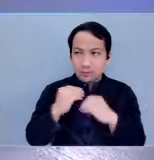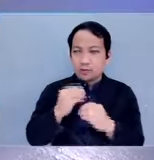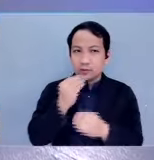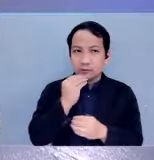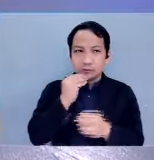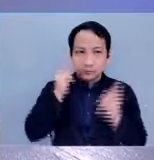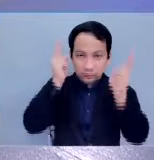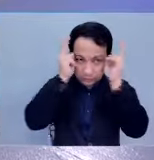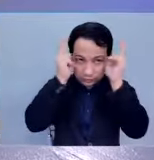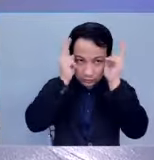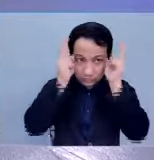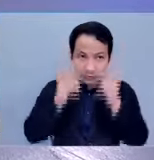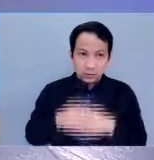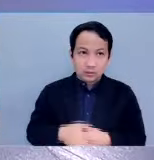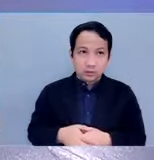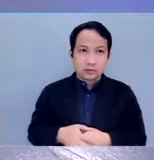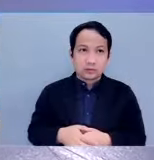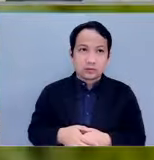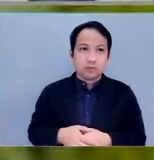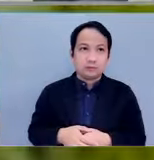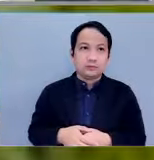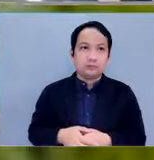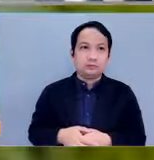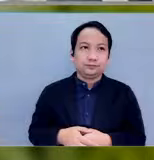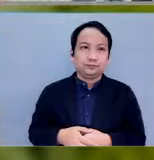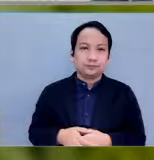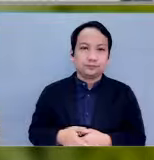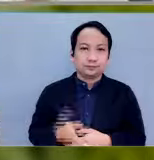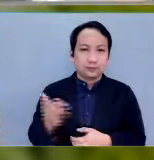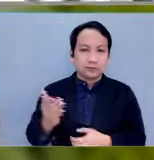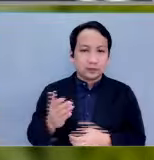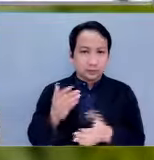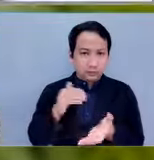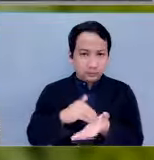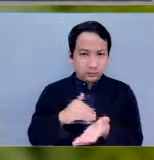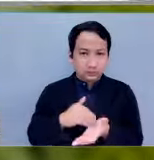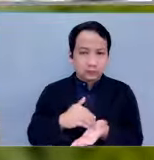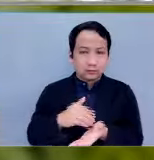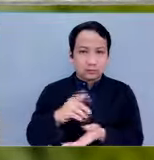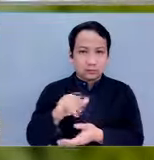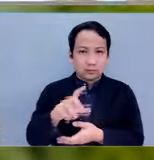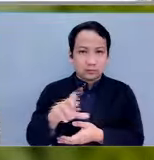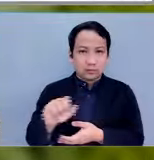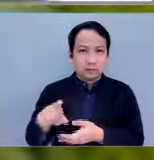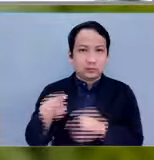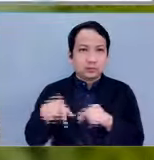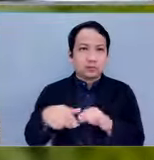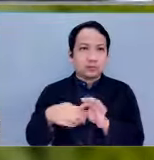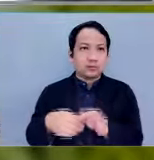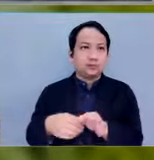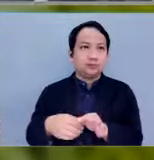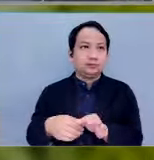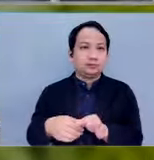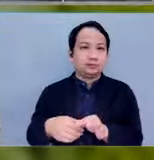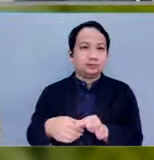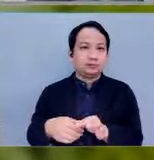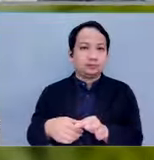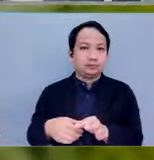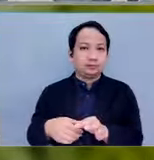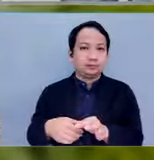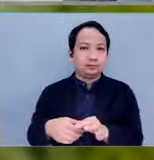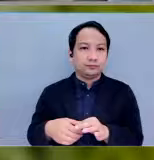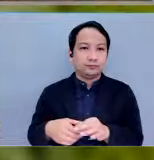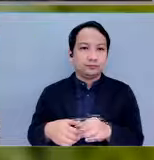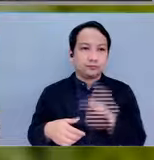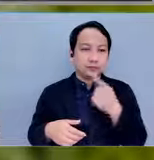seeds, and legumes, para mas mapataas natin yung sinasabi ni Dr. Arnold na yung serotonin. Kasi these are parang substrates para